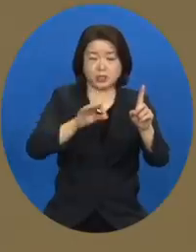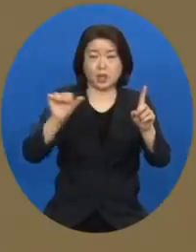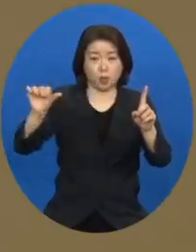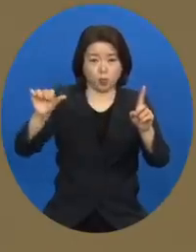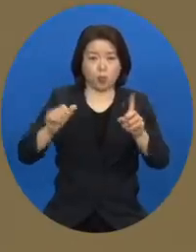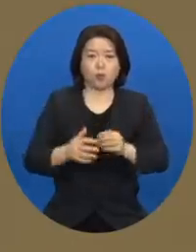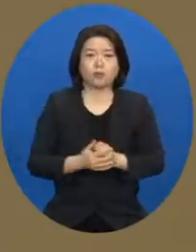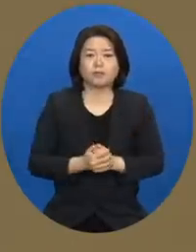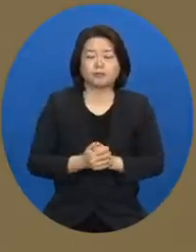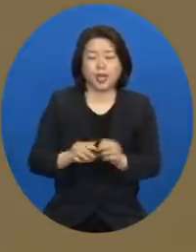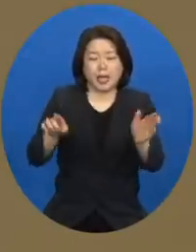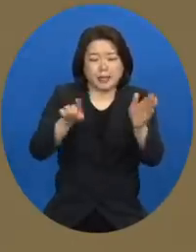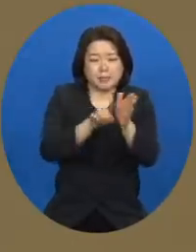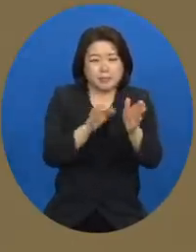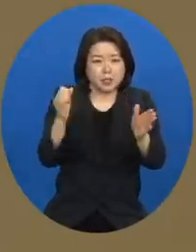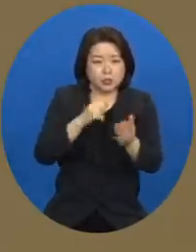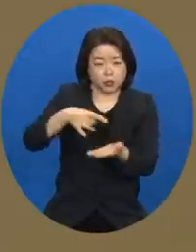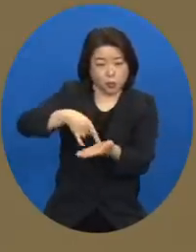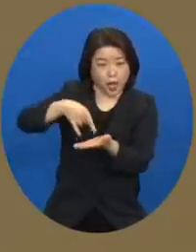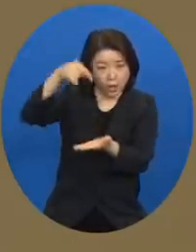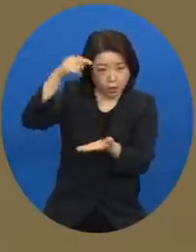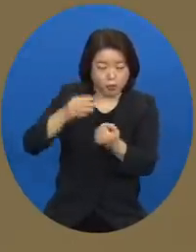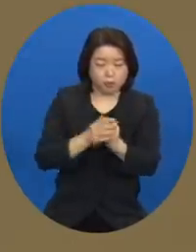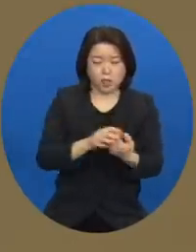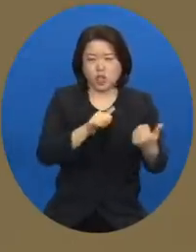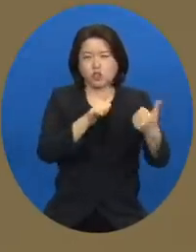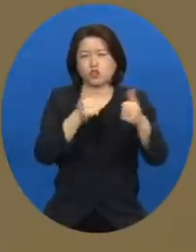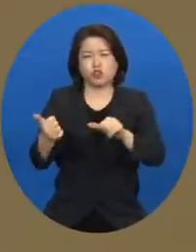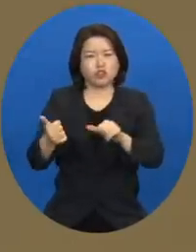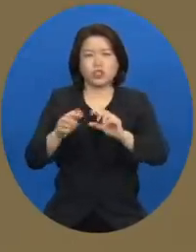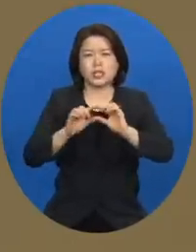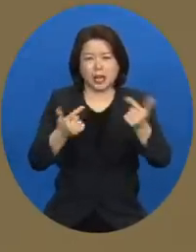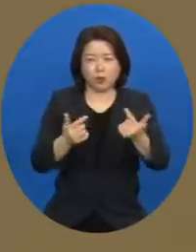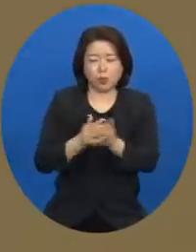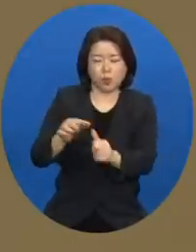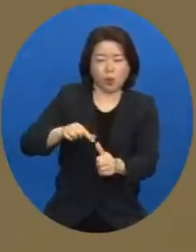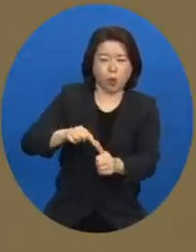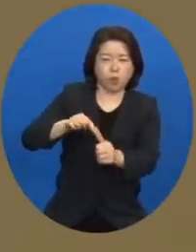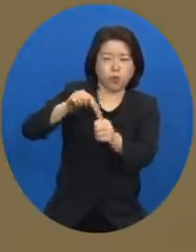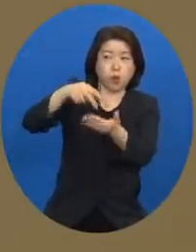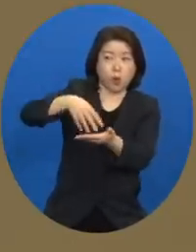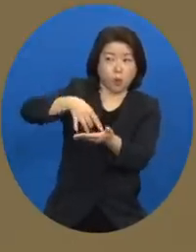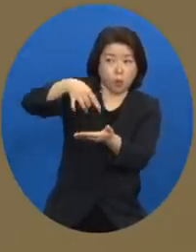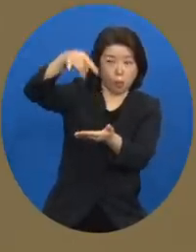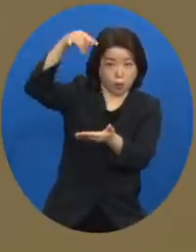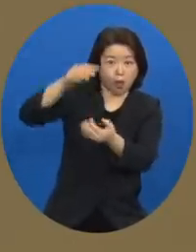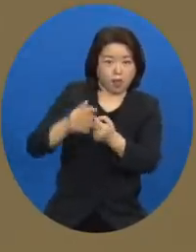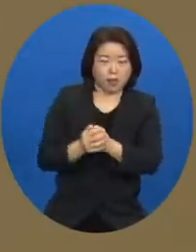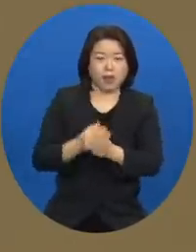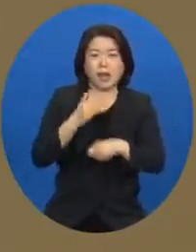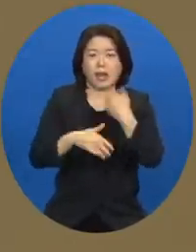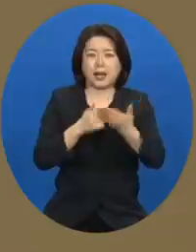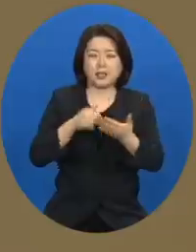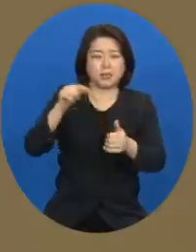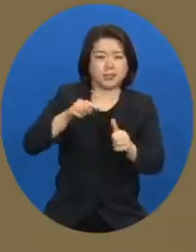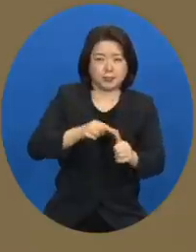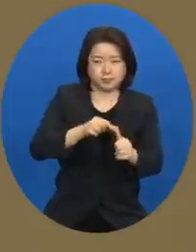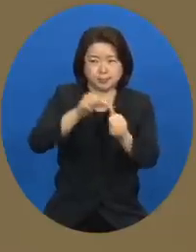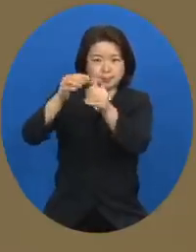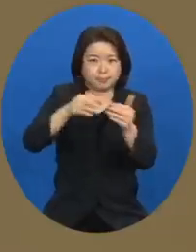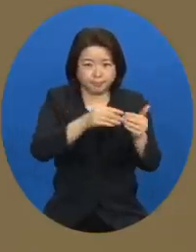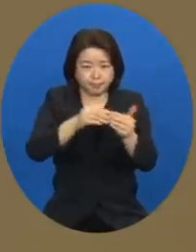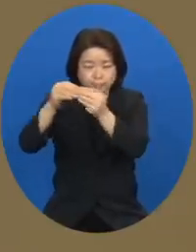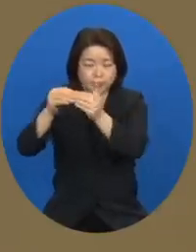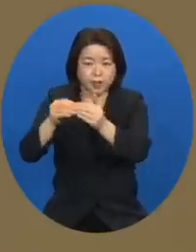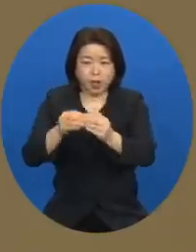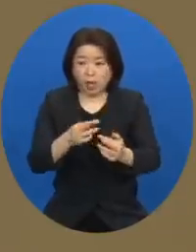5절입니다. 믿음으로 에녹은 죽음을 보지 않고 옮겨졌으니 하나님이 그를 옮기심으로 다시